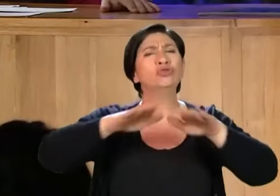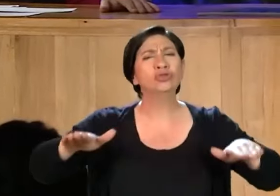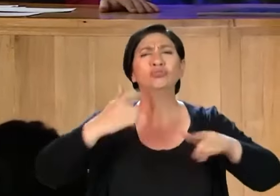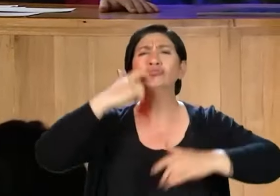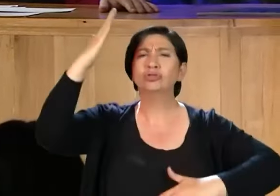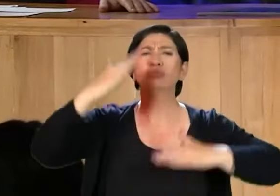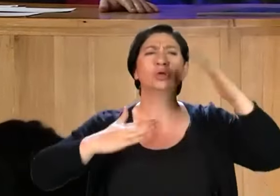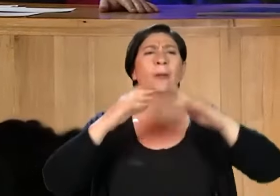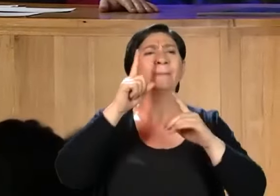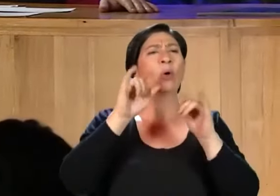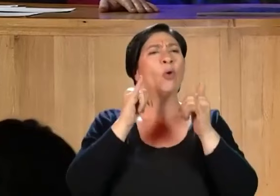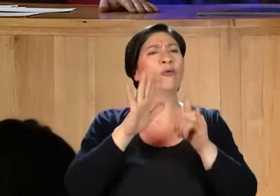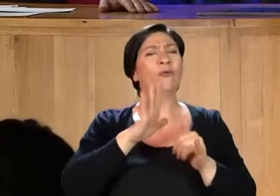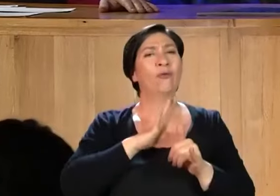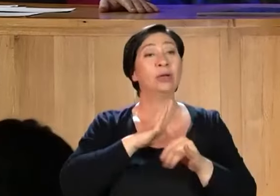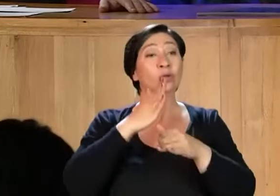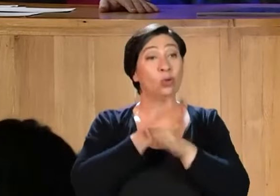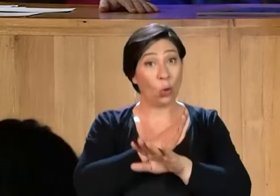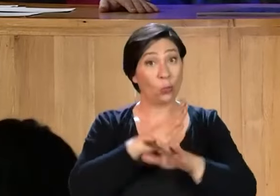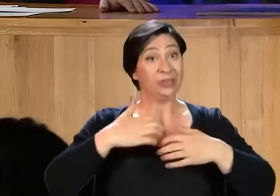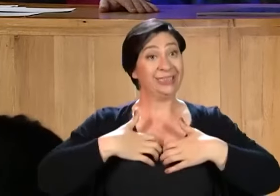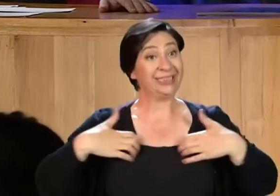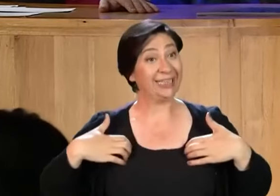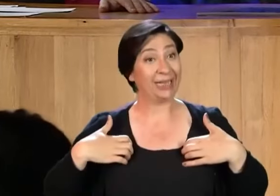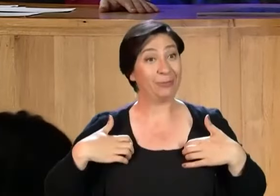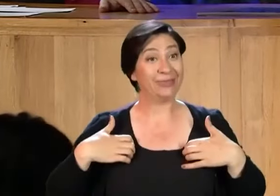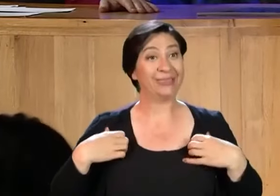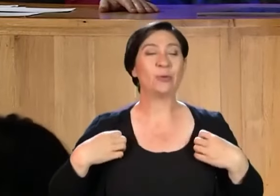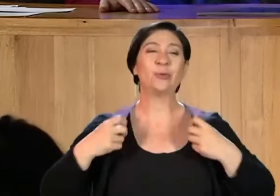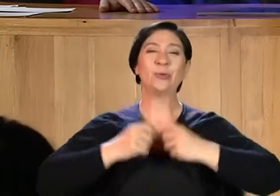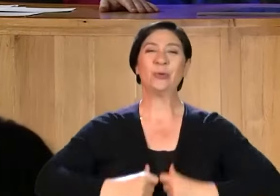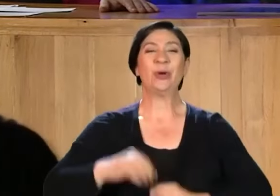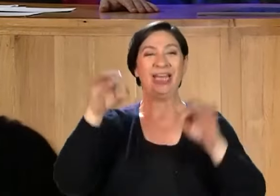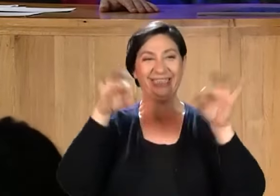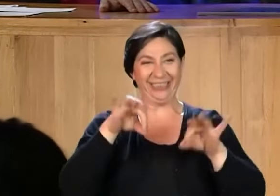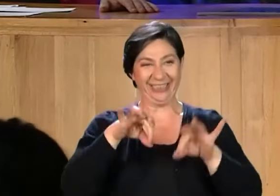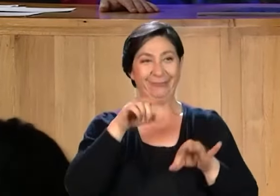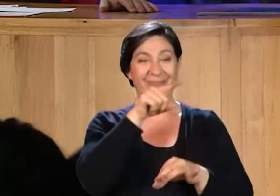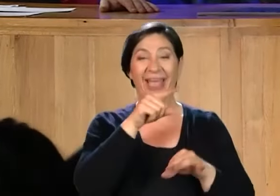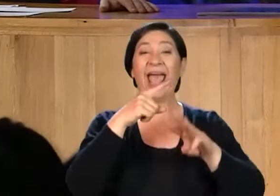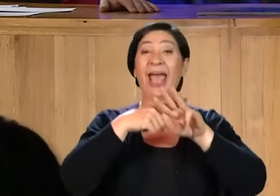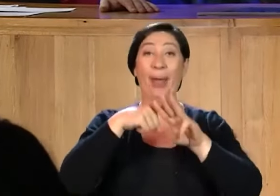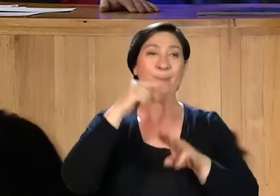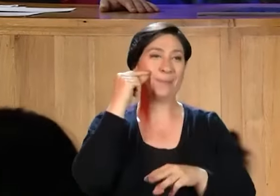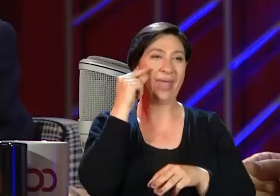büyük, herkesin oynadığı bir oyun vardır. Doğruluk mu, cesaret mi? Şimdi Ekrem Bey'e...